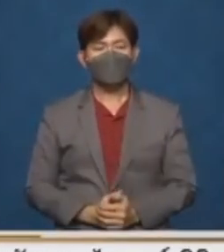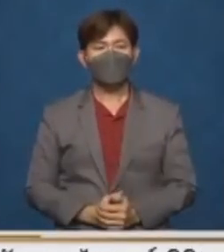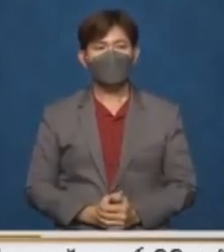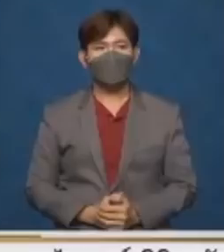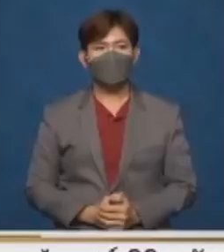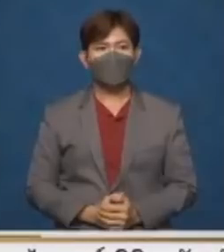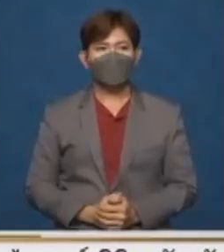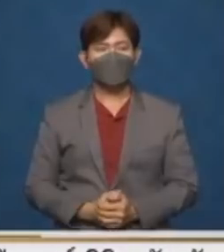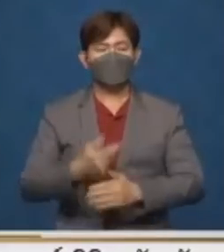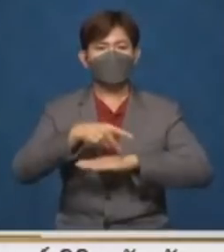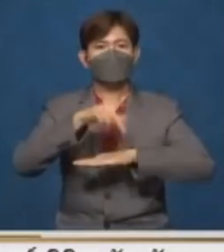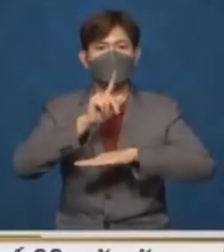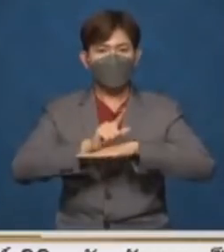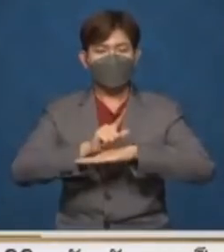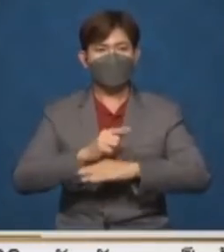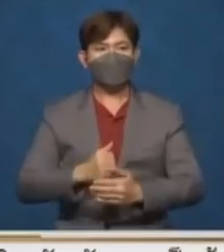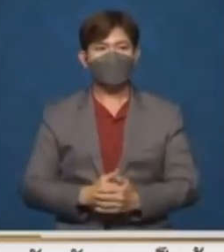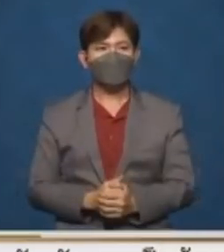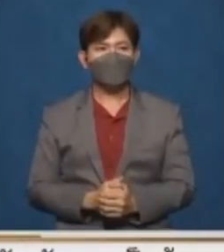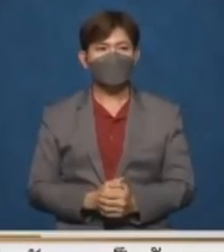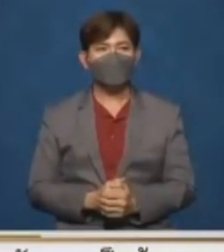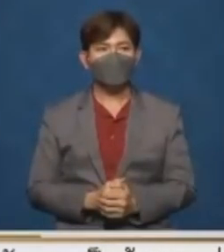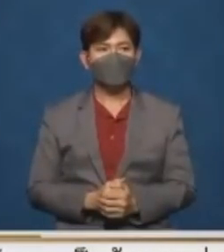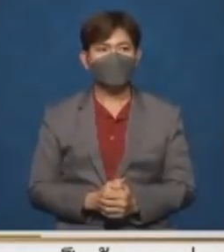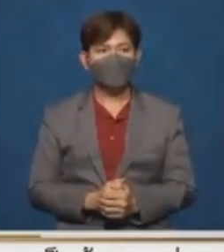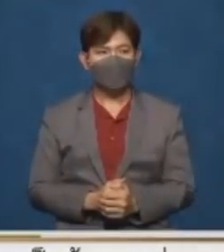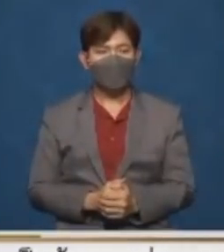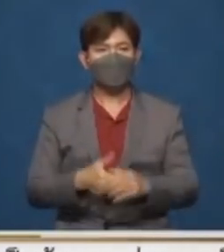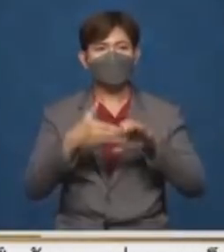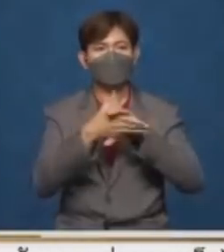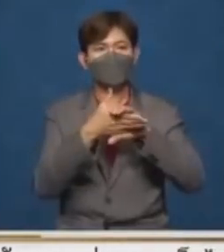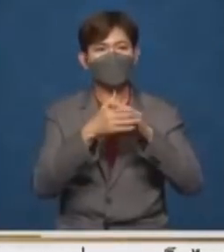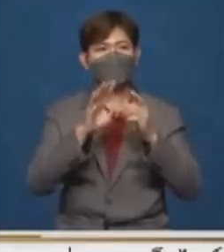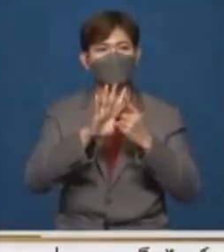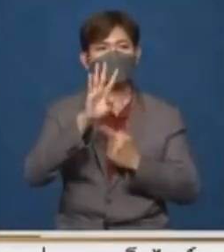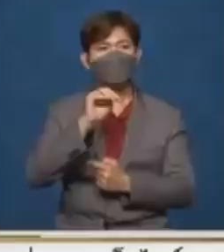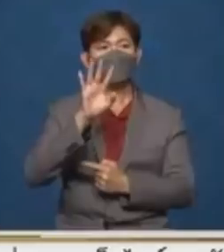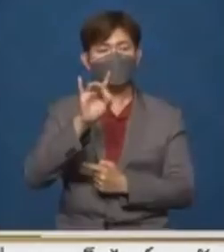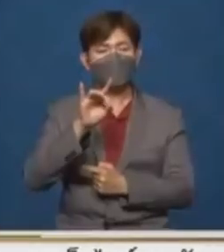ธรมทาน ที่ ครบ taman ที่ 48 เป็ ความสัมพั ของ กลุมธรกิจ